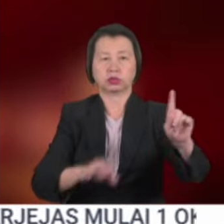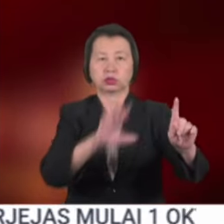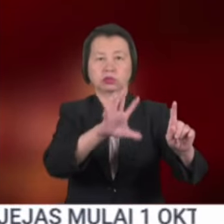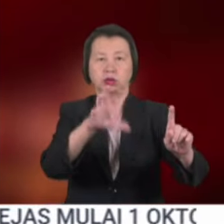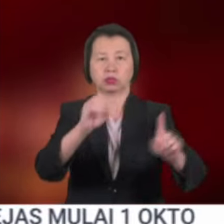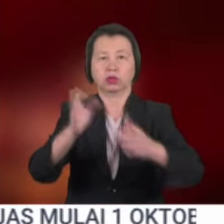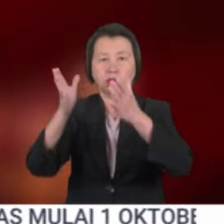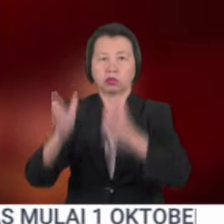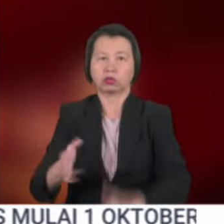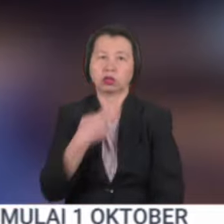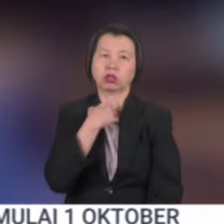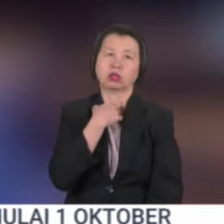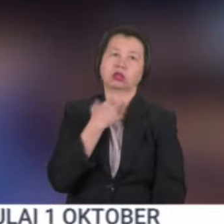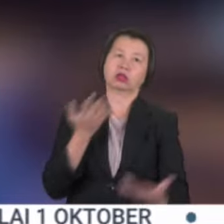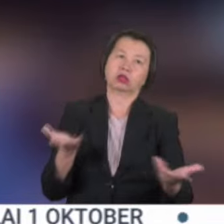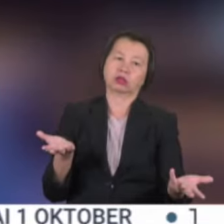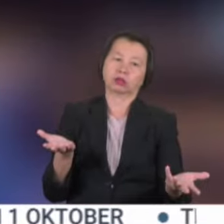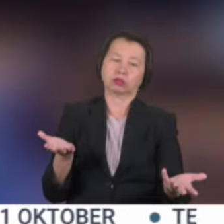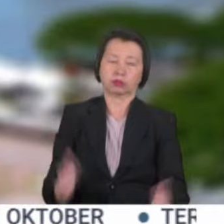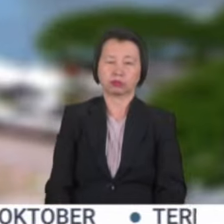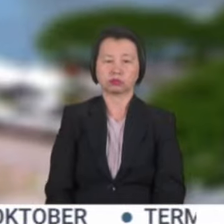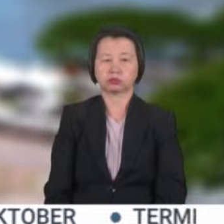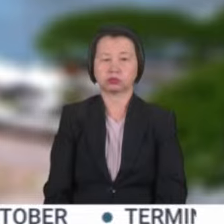150 penghuni terjejas.